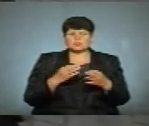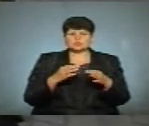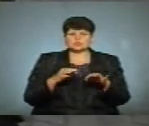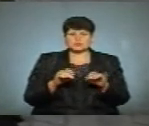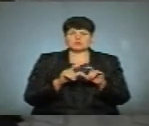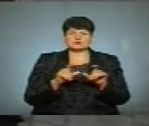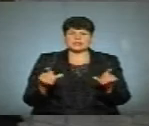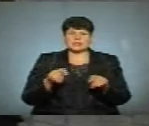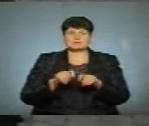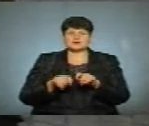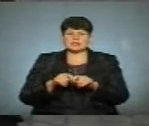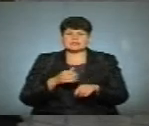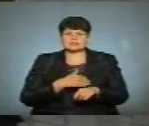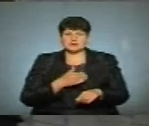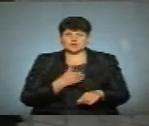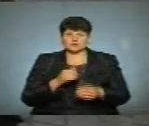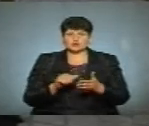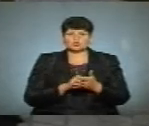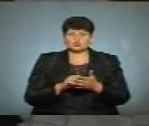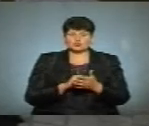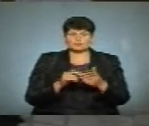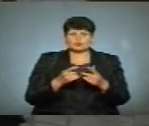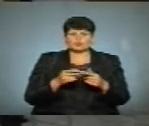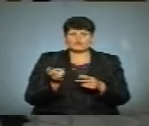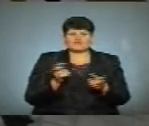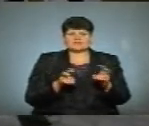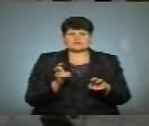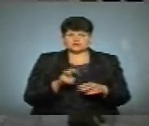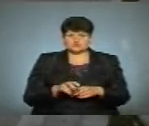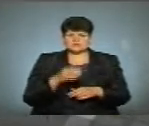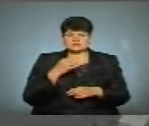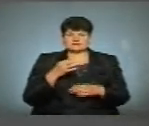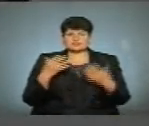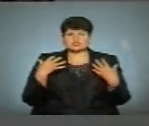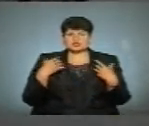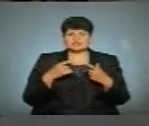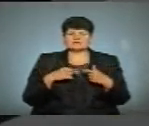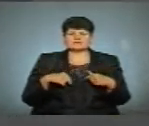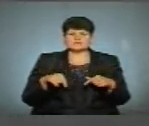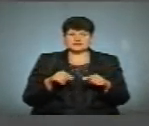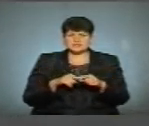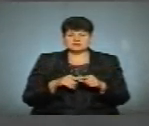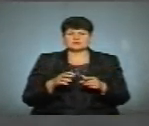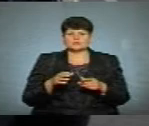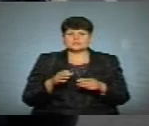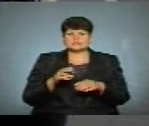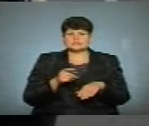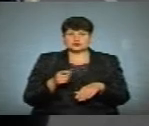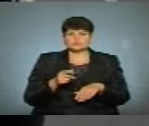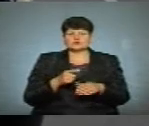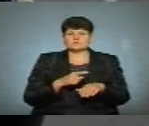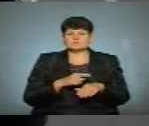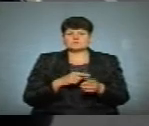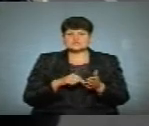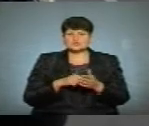на яких перевіряють температуру та документи у відвідувачів, повідомив начальник відділу дільничих офіцерів поліції Тернопільського